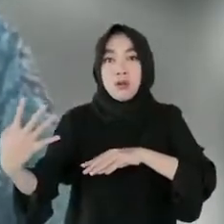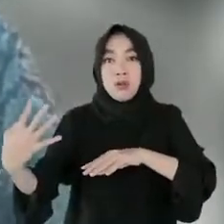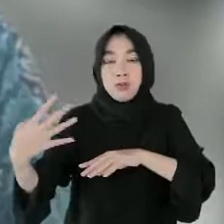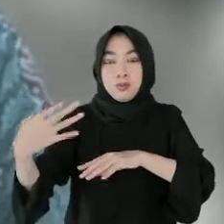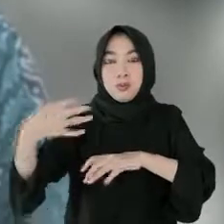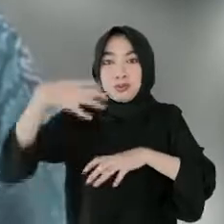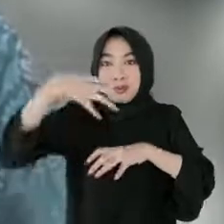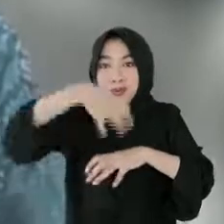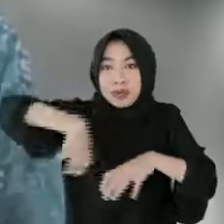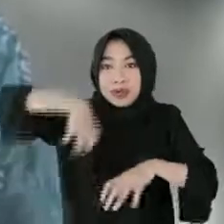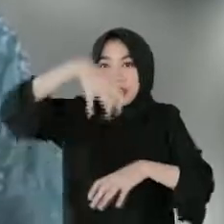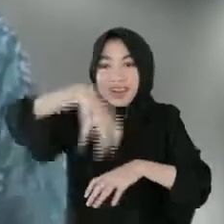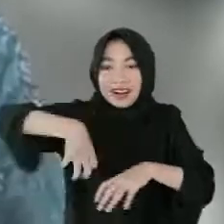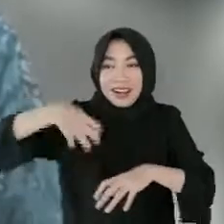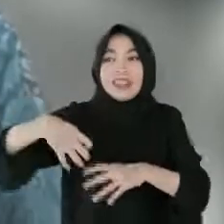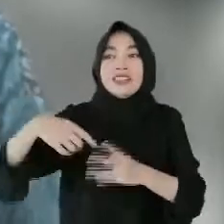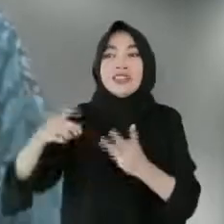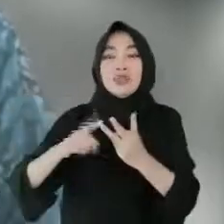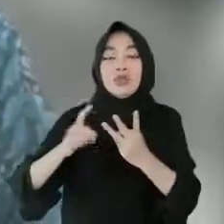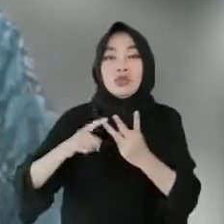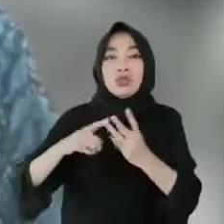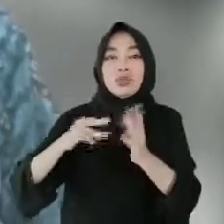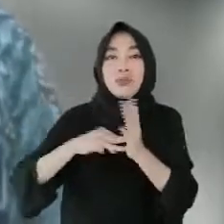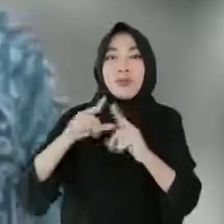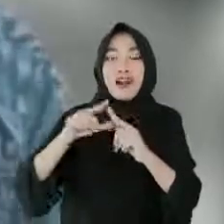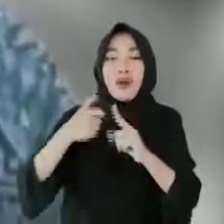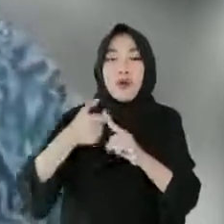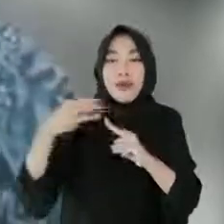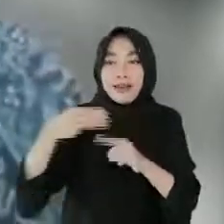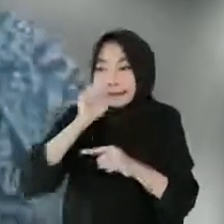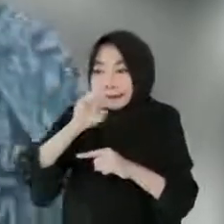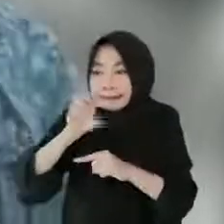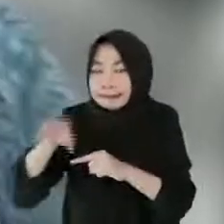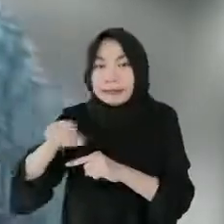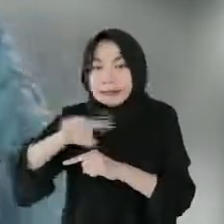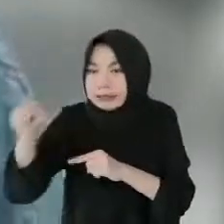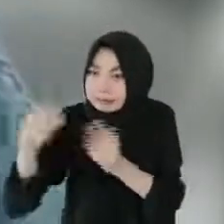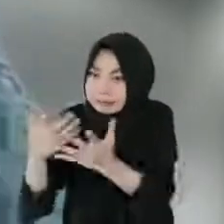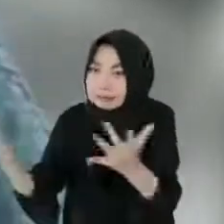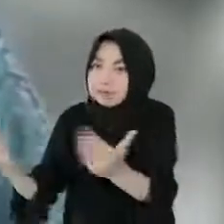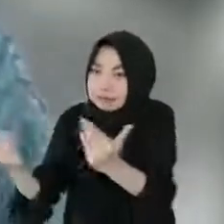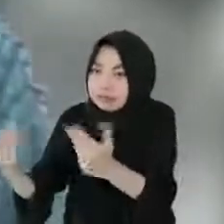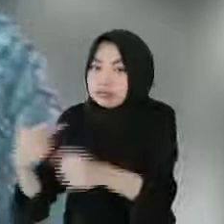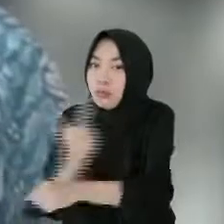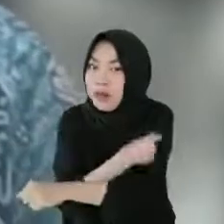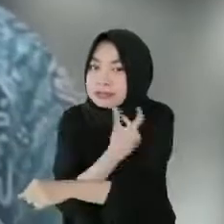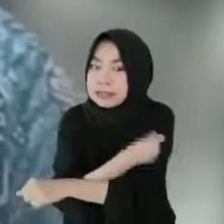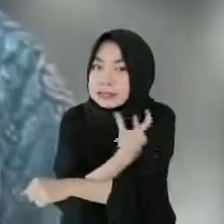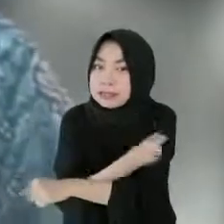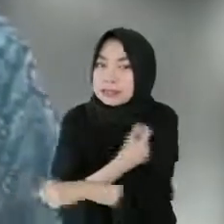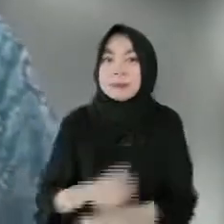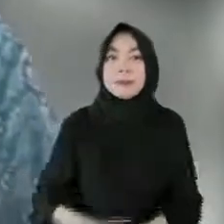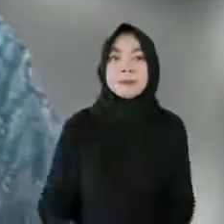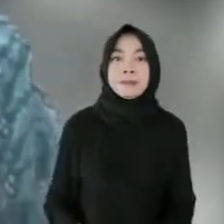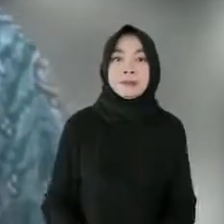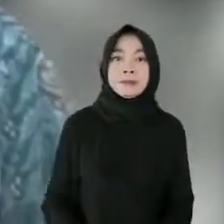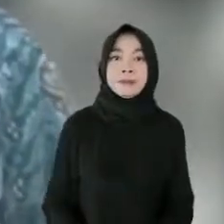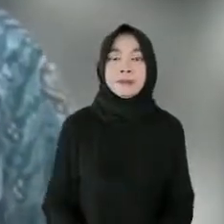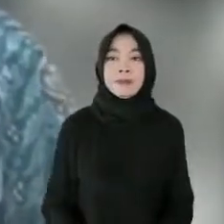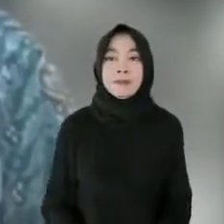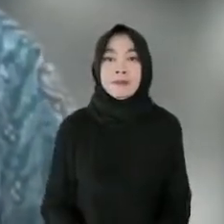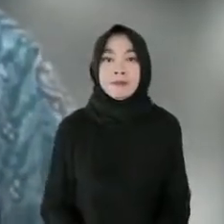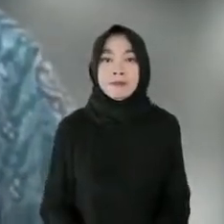melakukan vaksinasi jadi Oleh karena itu ditempat di empat